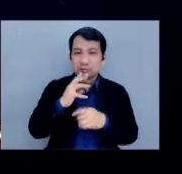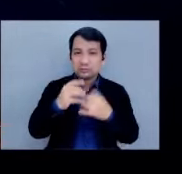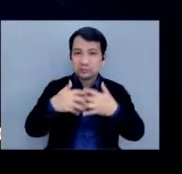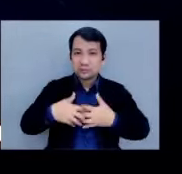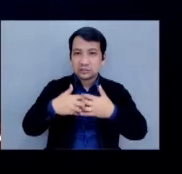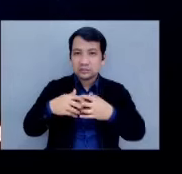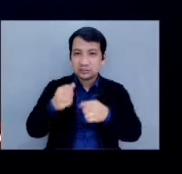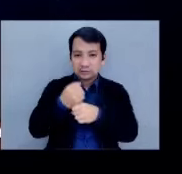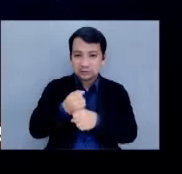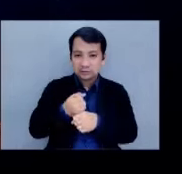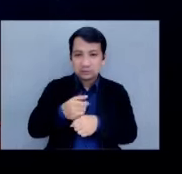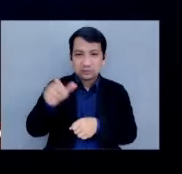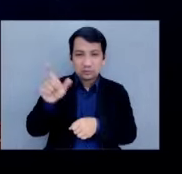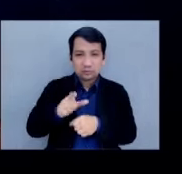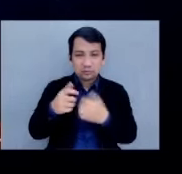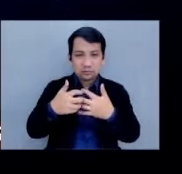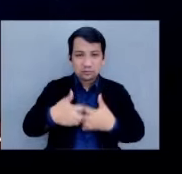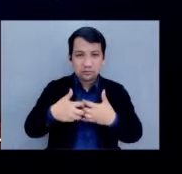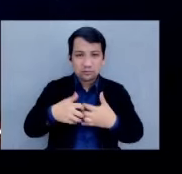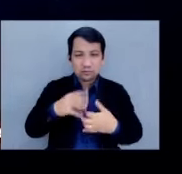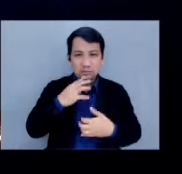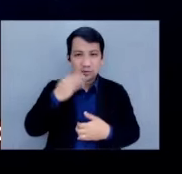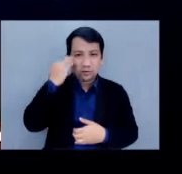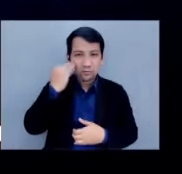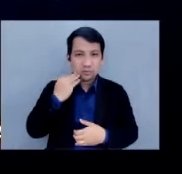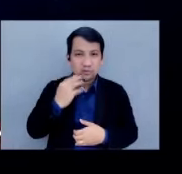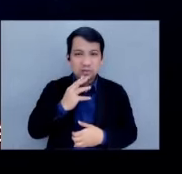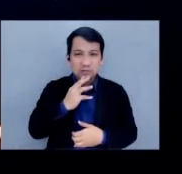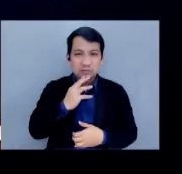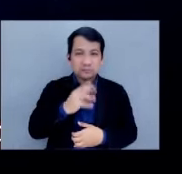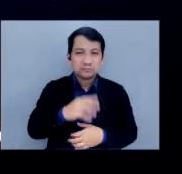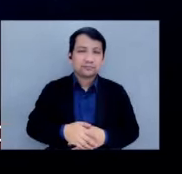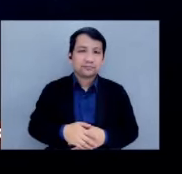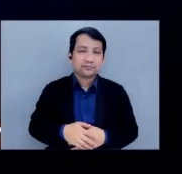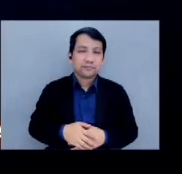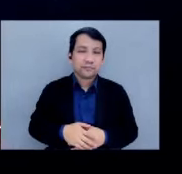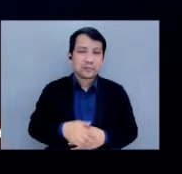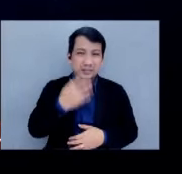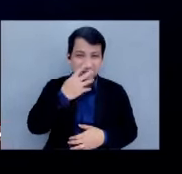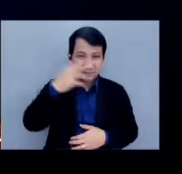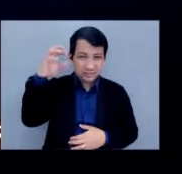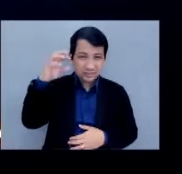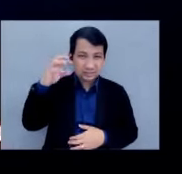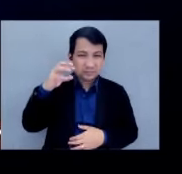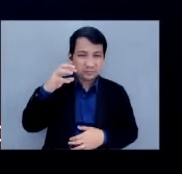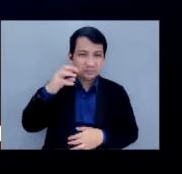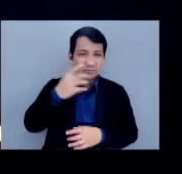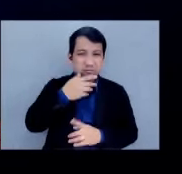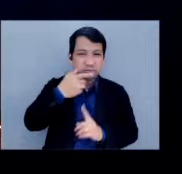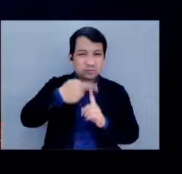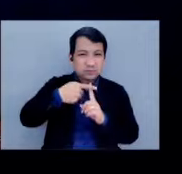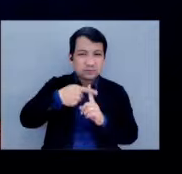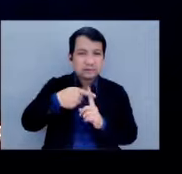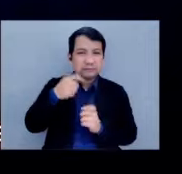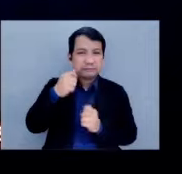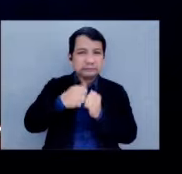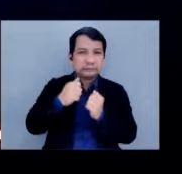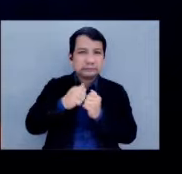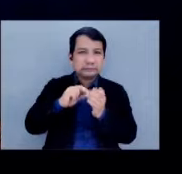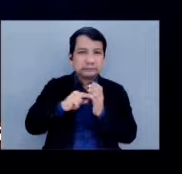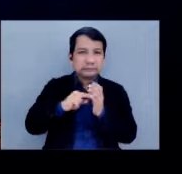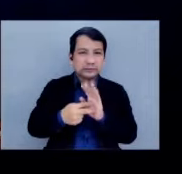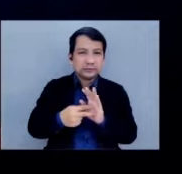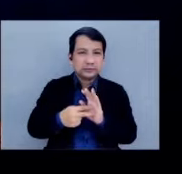dahil nga kulang ang tubig, yung kainit ng panahon, ibig sabihin yan, mas